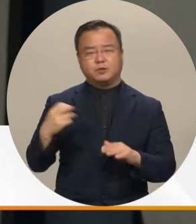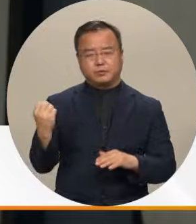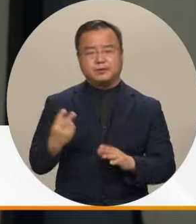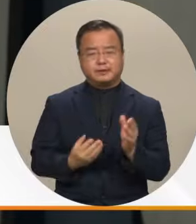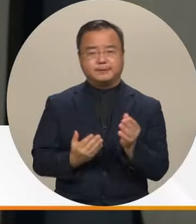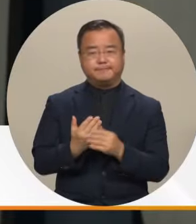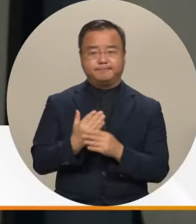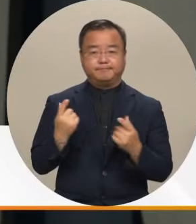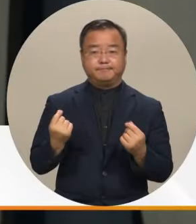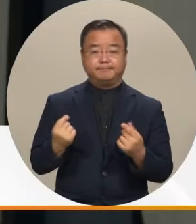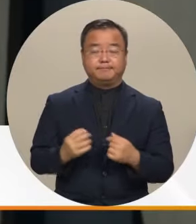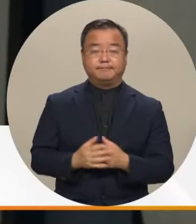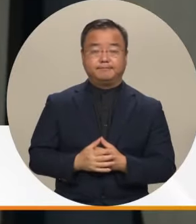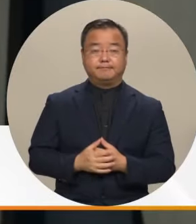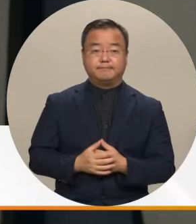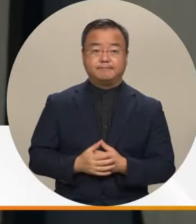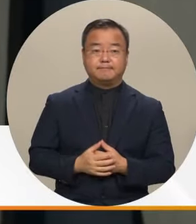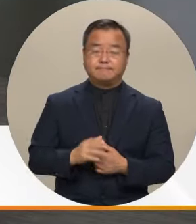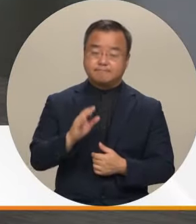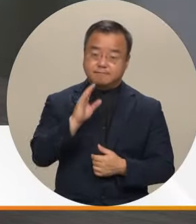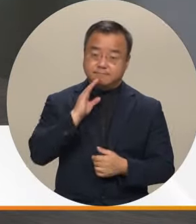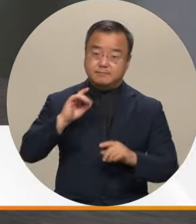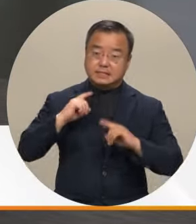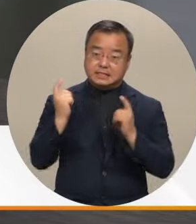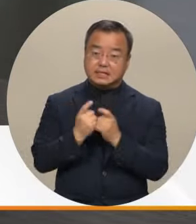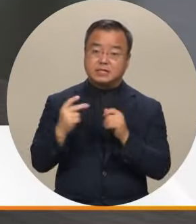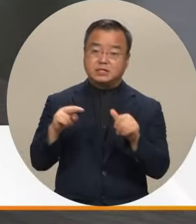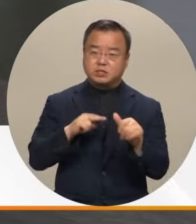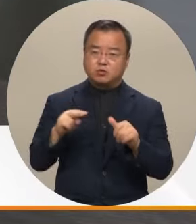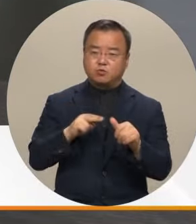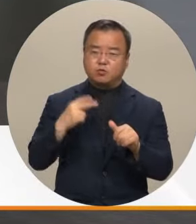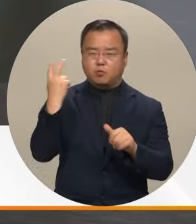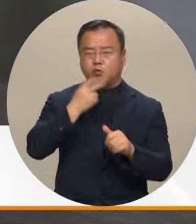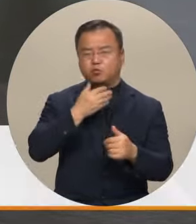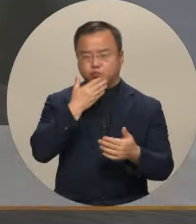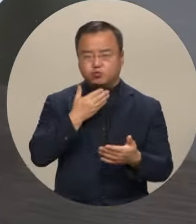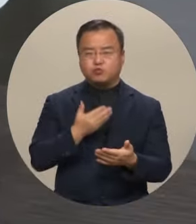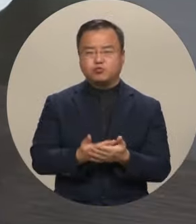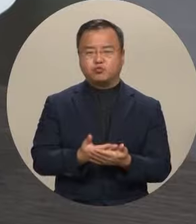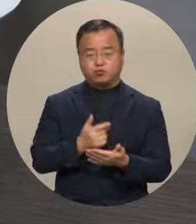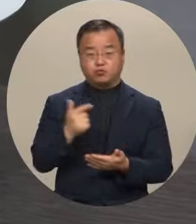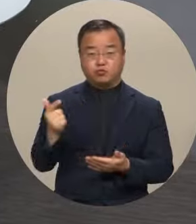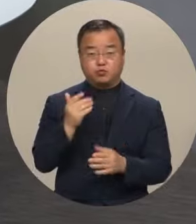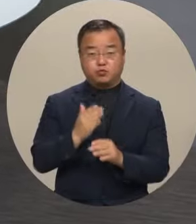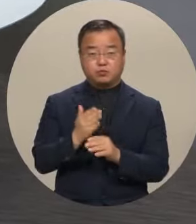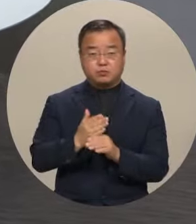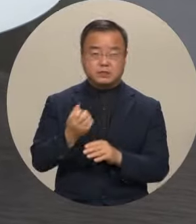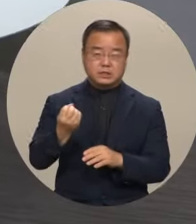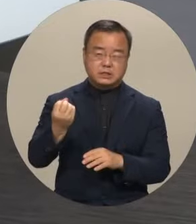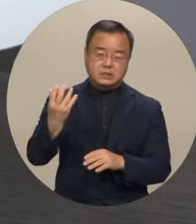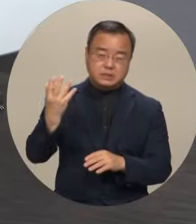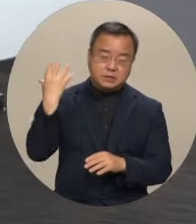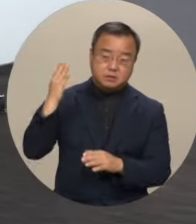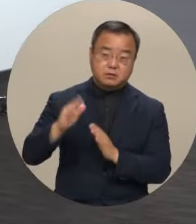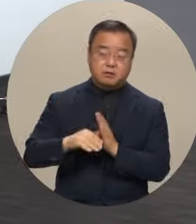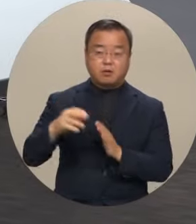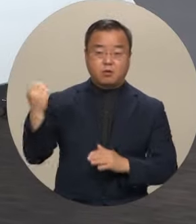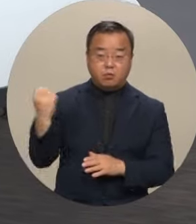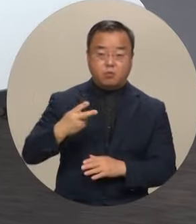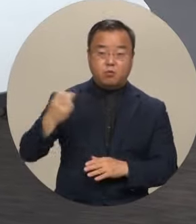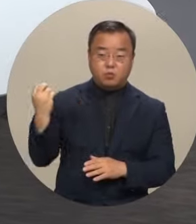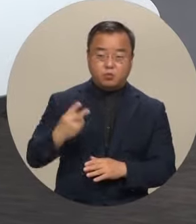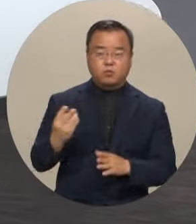하고 말았습니다네 정말 개인 정부의 중요성은 점점 높아지고 있는데 또 잊을만하면 이렇게 유출되는 사건이